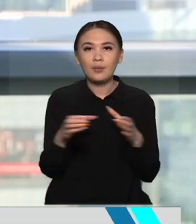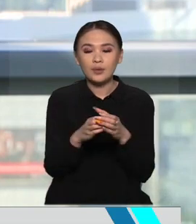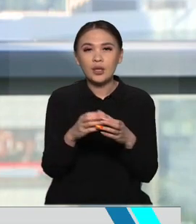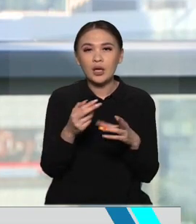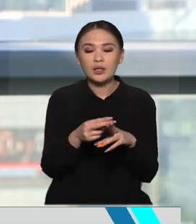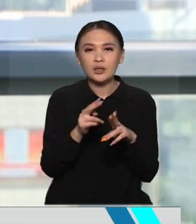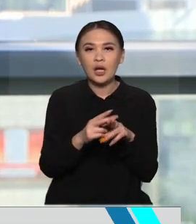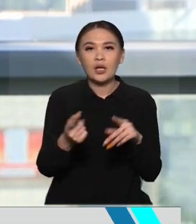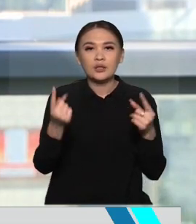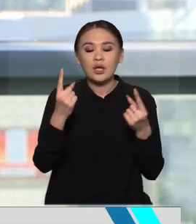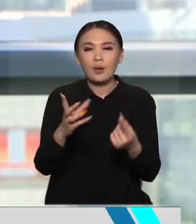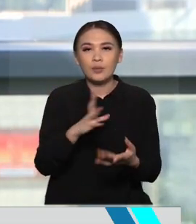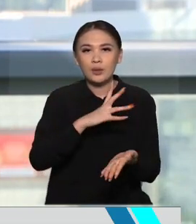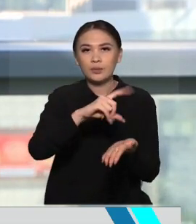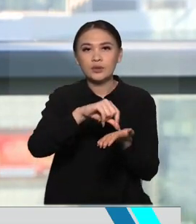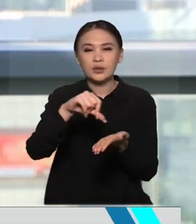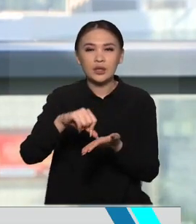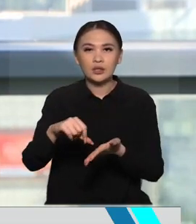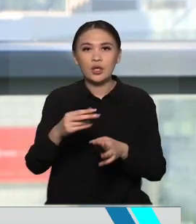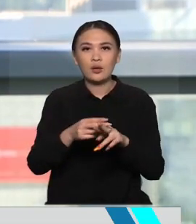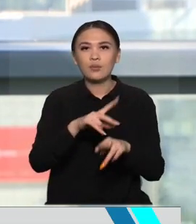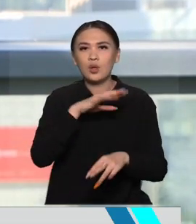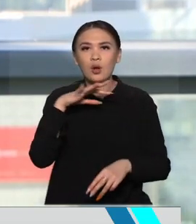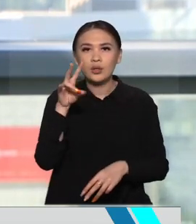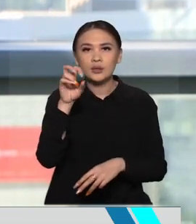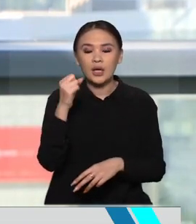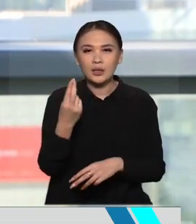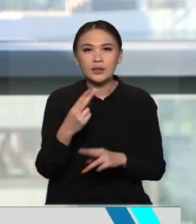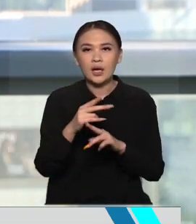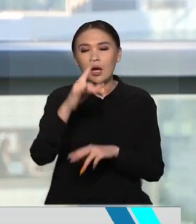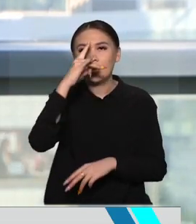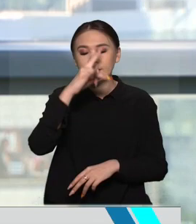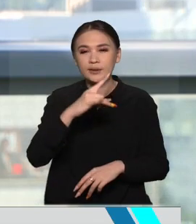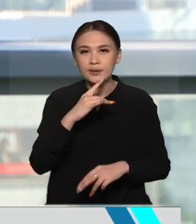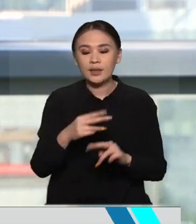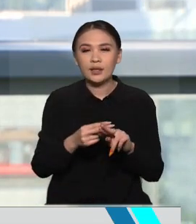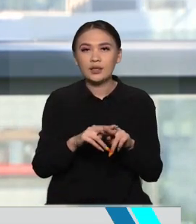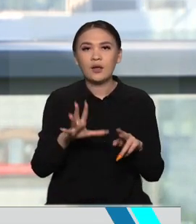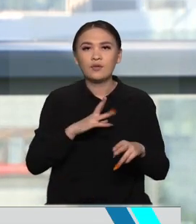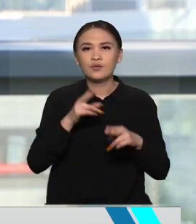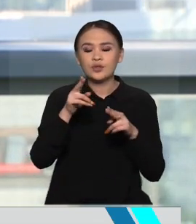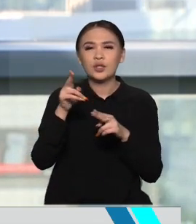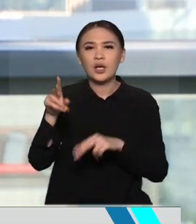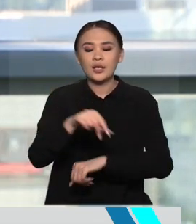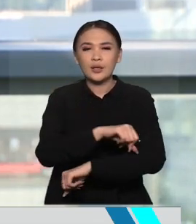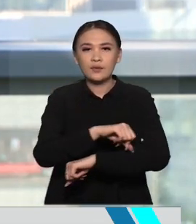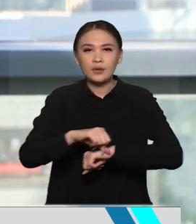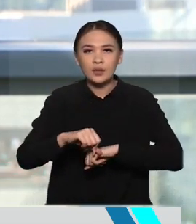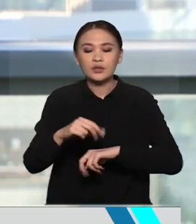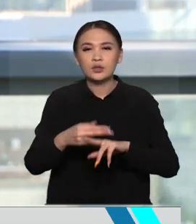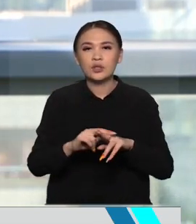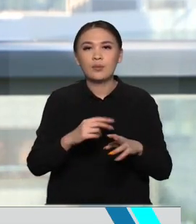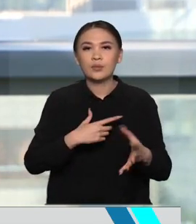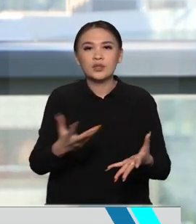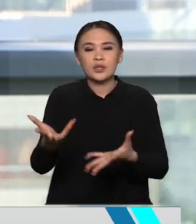и идентифицируют нас как представителей единого многонационального Казахстана. И даже выезжая за границу или эмигрируя, мы забираем